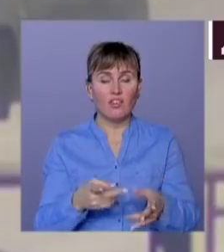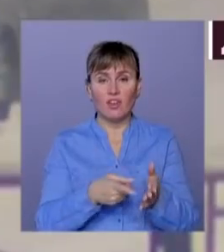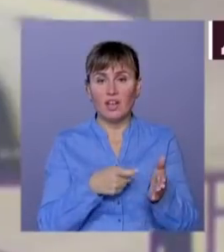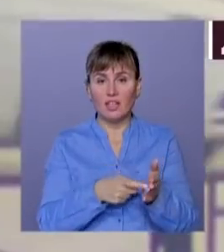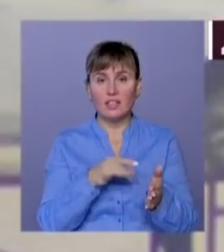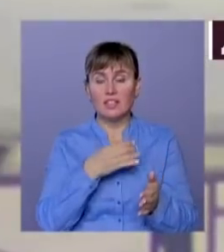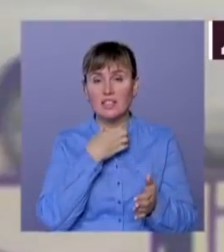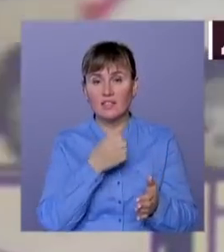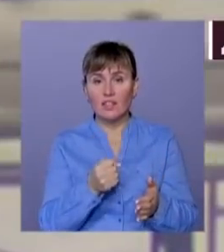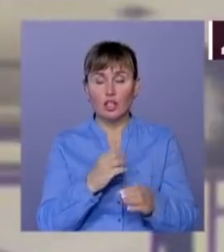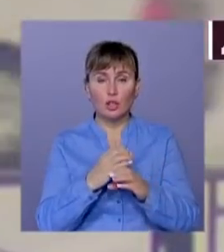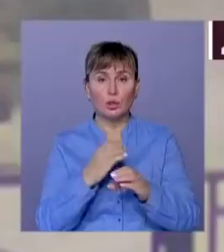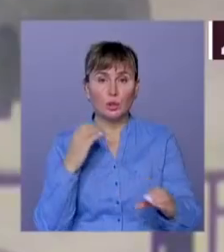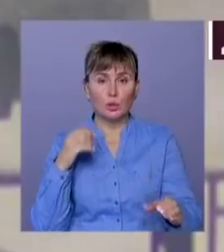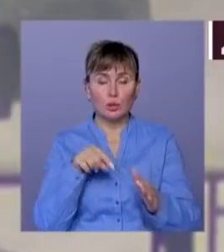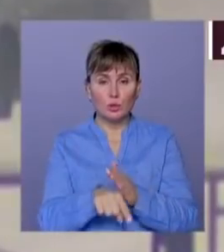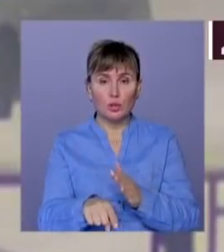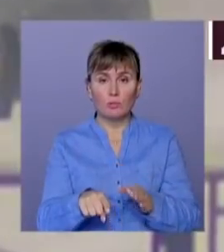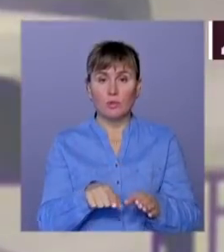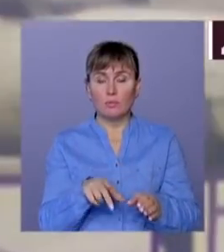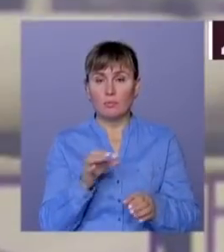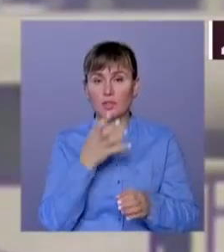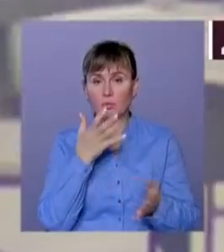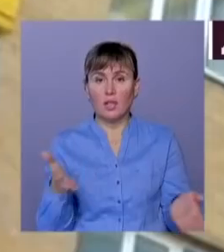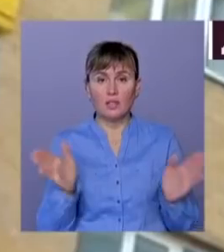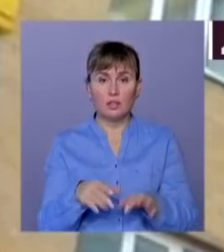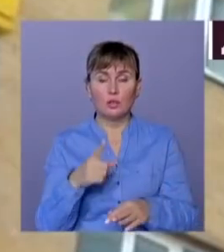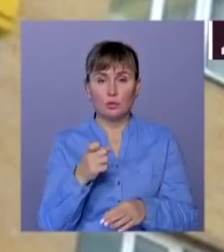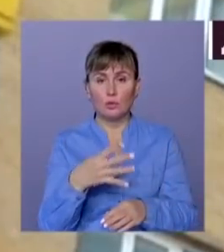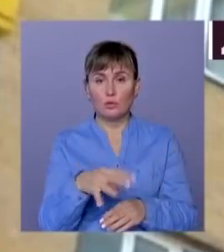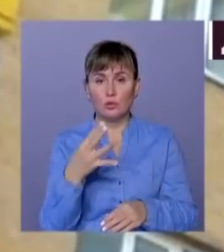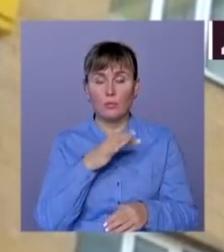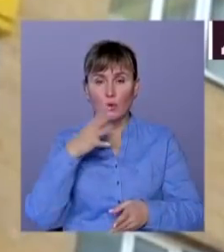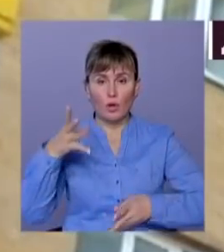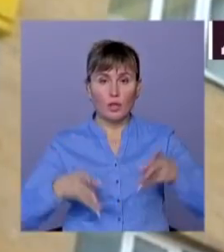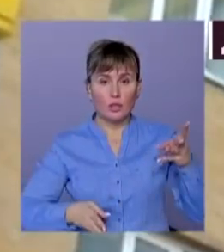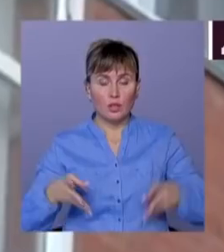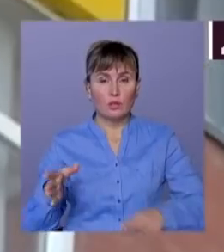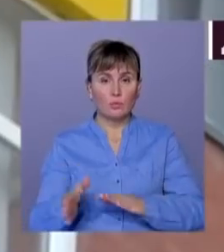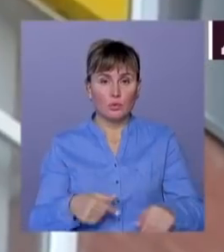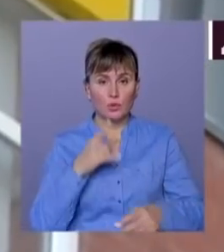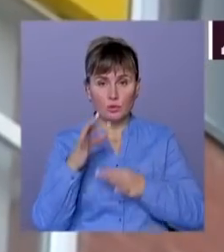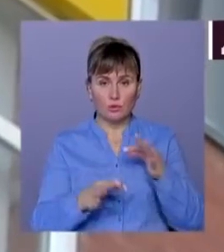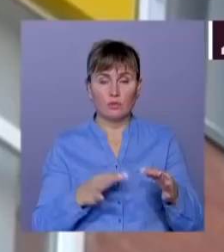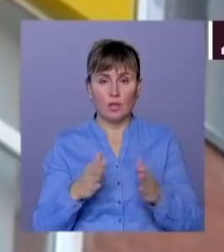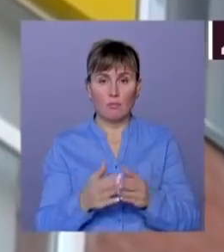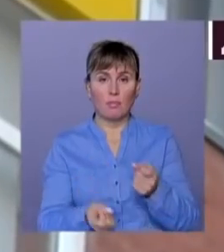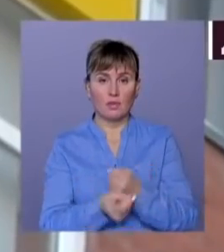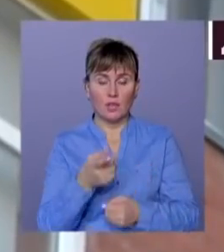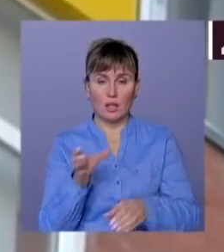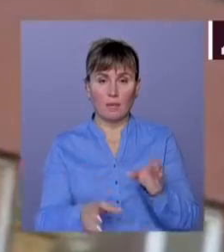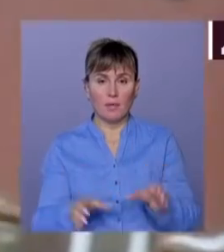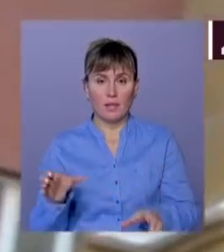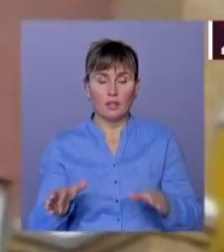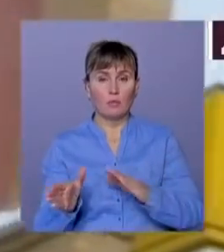из-за дефекта на трубопроводе тепломагистрали без тепла остались 144 многоэтажки. Спустя сутки в домах появилось